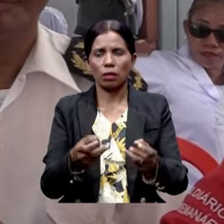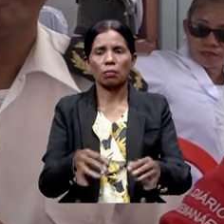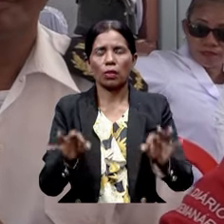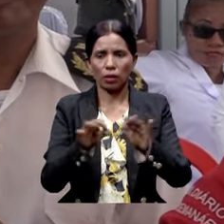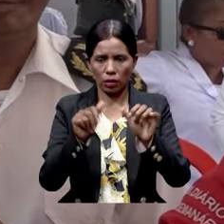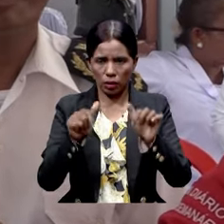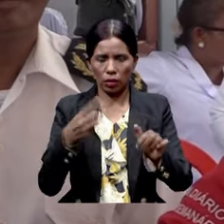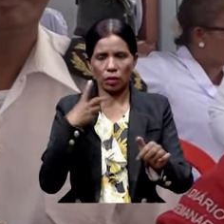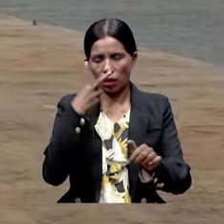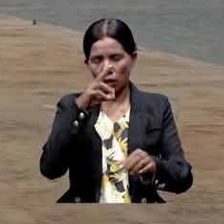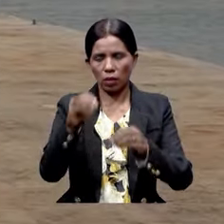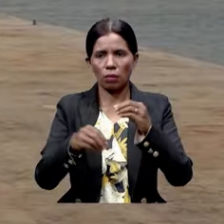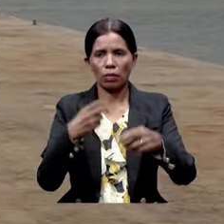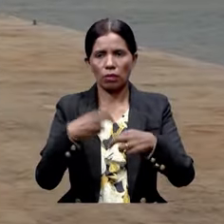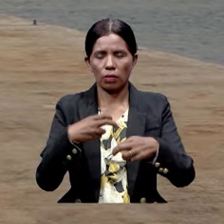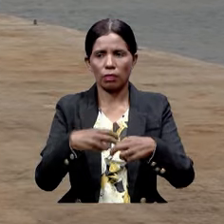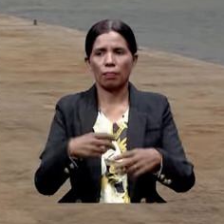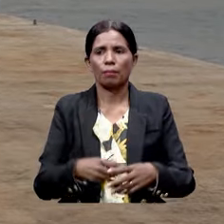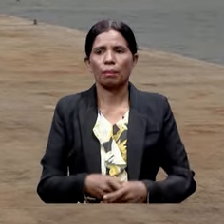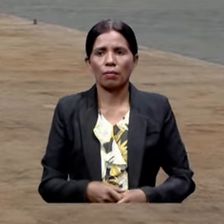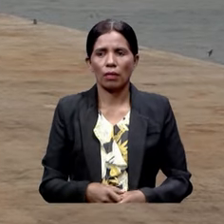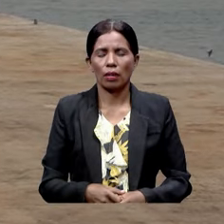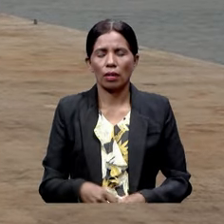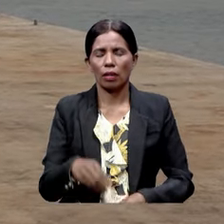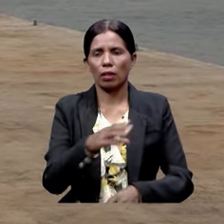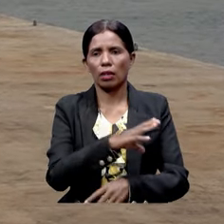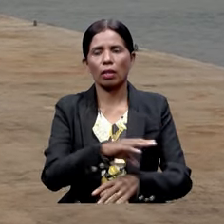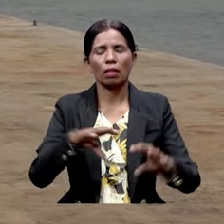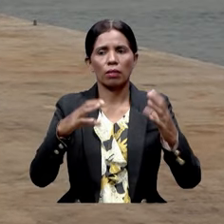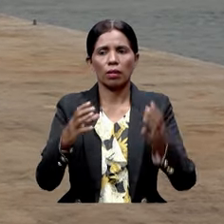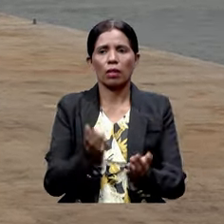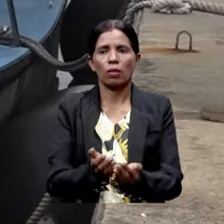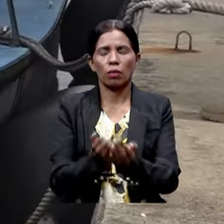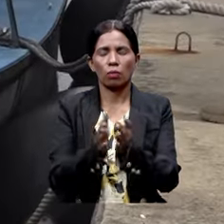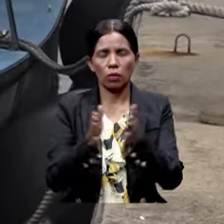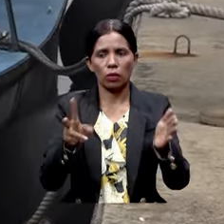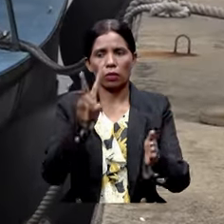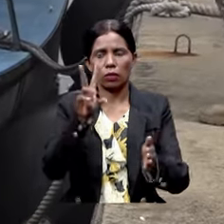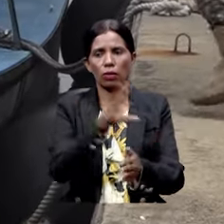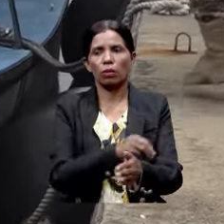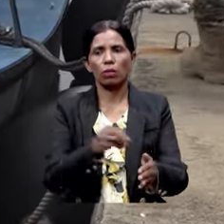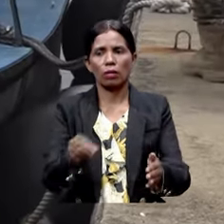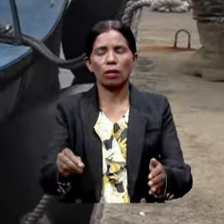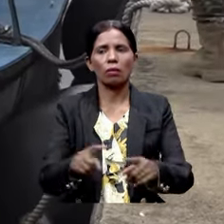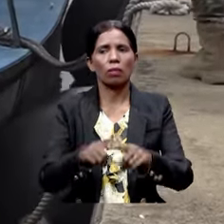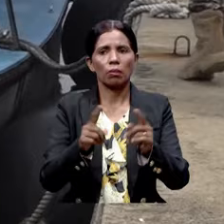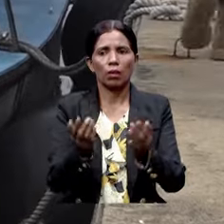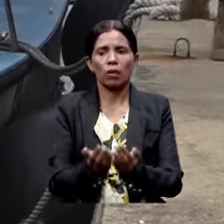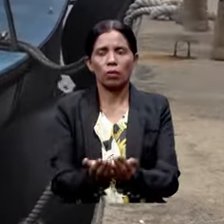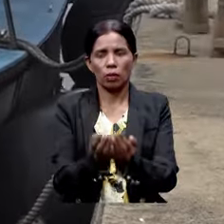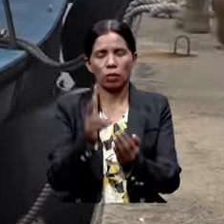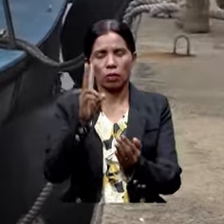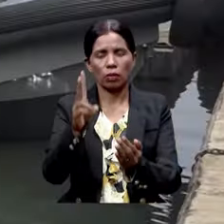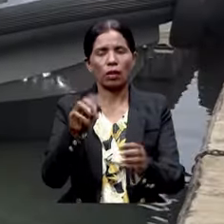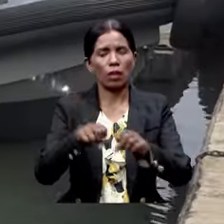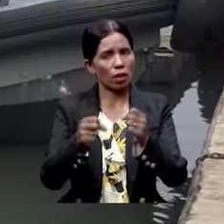ne para ita resol problema desafio Dadau ne componente naval ia robot rua zako no betano Mebe ro rua ne